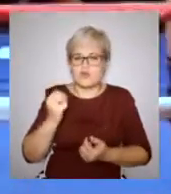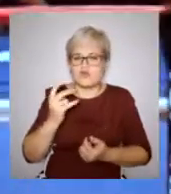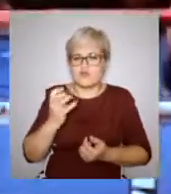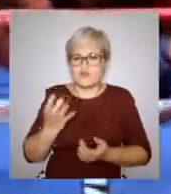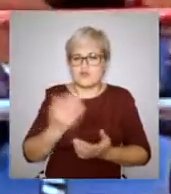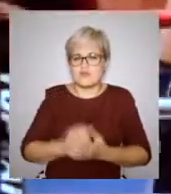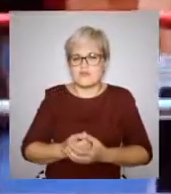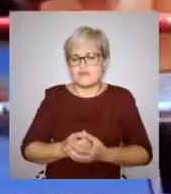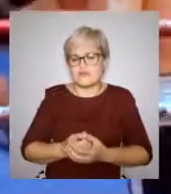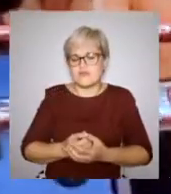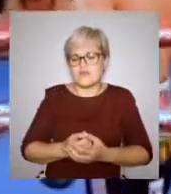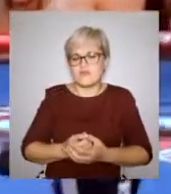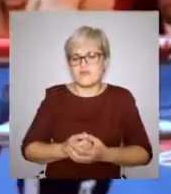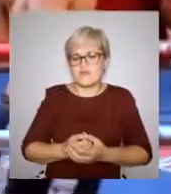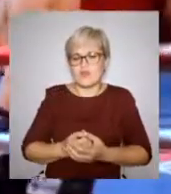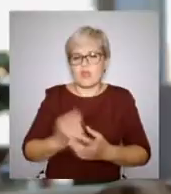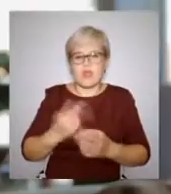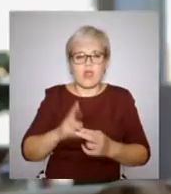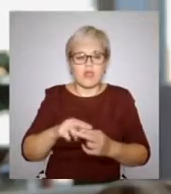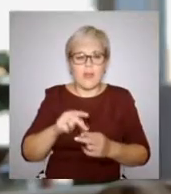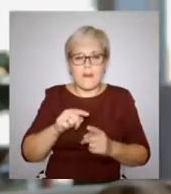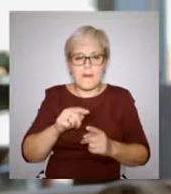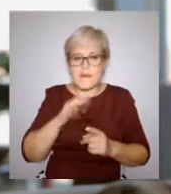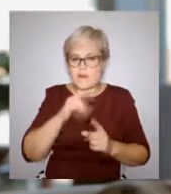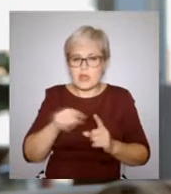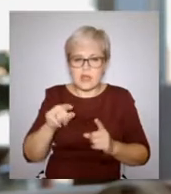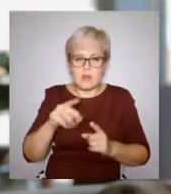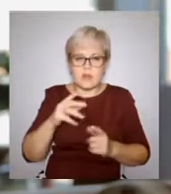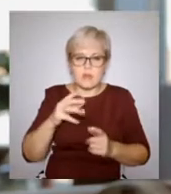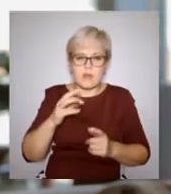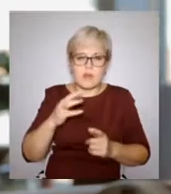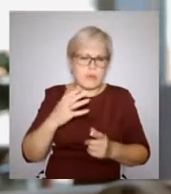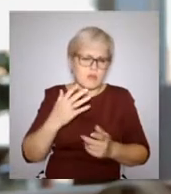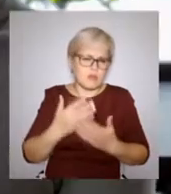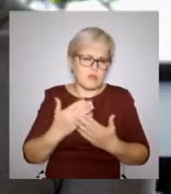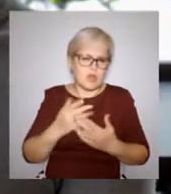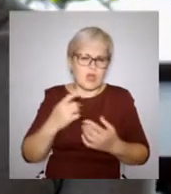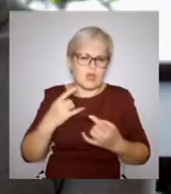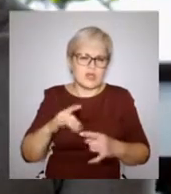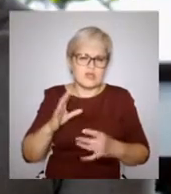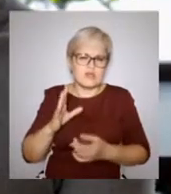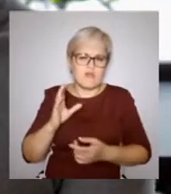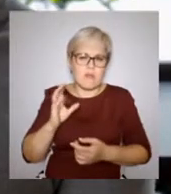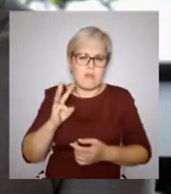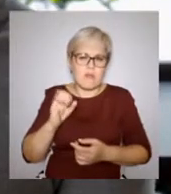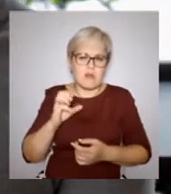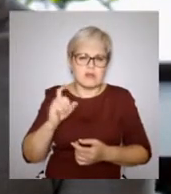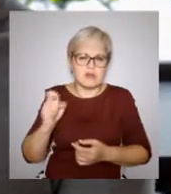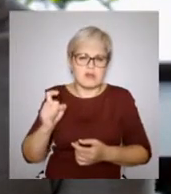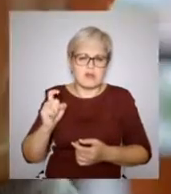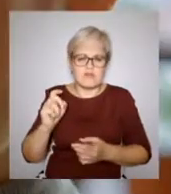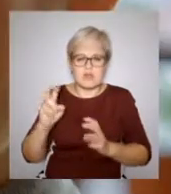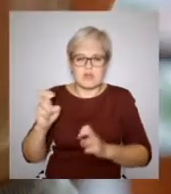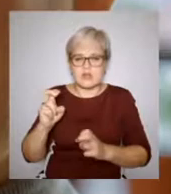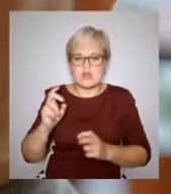пока я получил второй шанс это в тот период там родился в массах сибирские рода для вот тогда